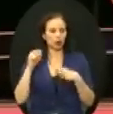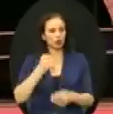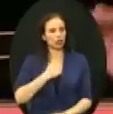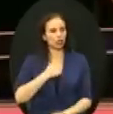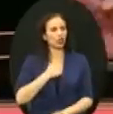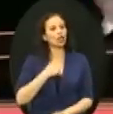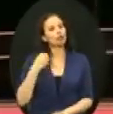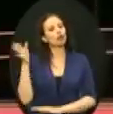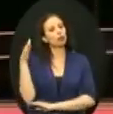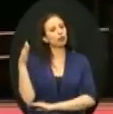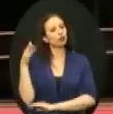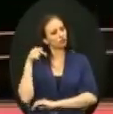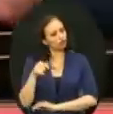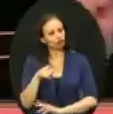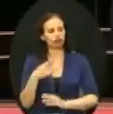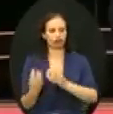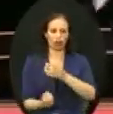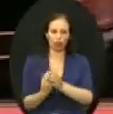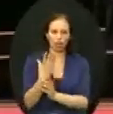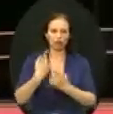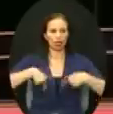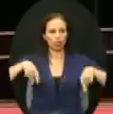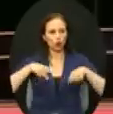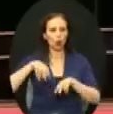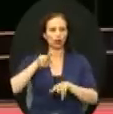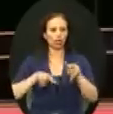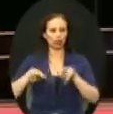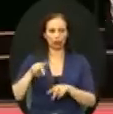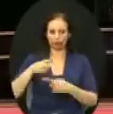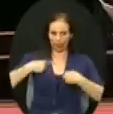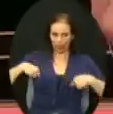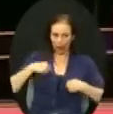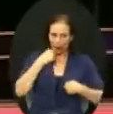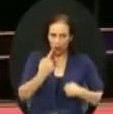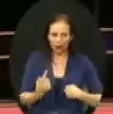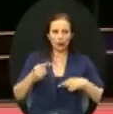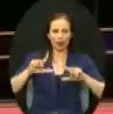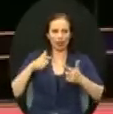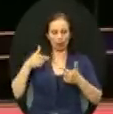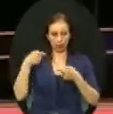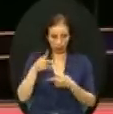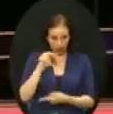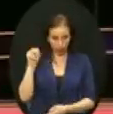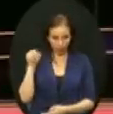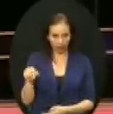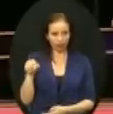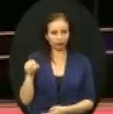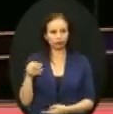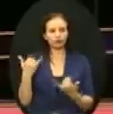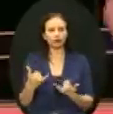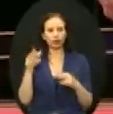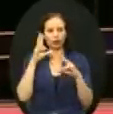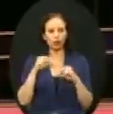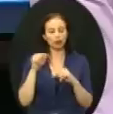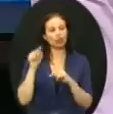נושא סטטוס קוו, ואז אנחנו נדון, נקים ועדות, נטפל. אנחנו אמרנו, למה בסוגיה הזאת, כשאנחנו עכשיו